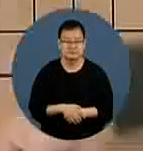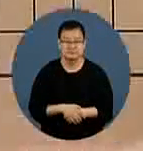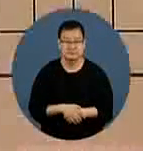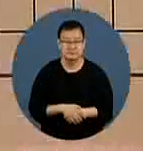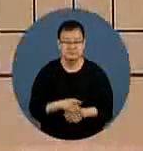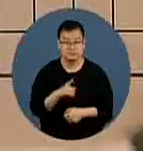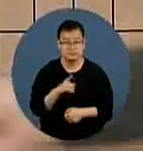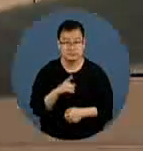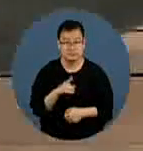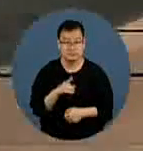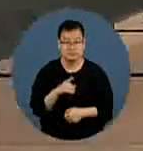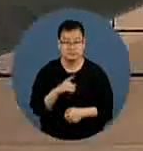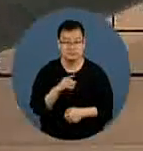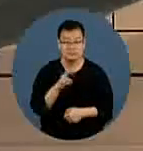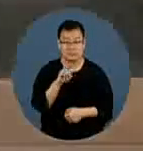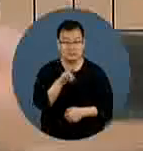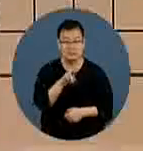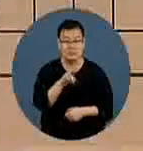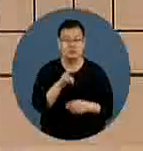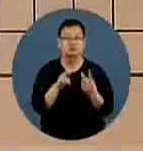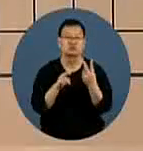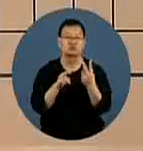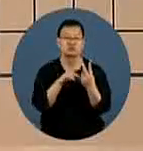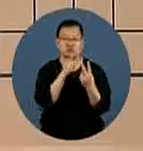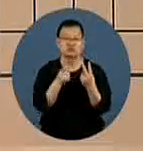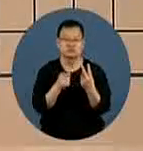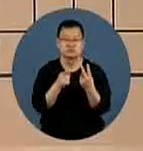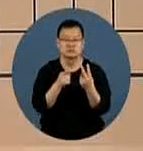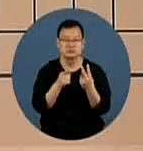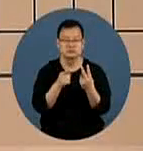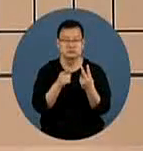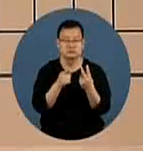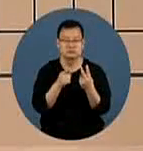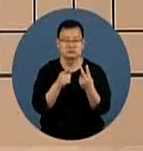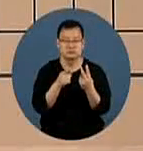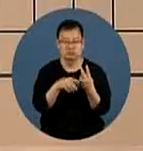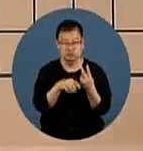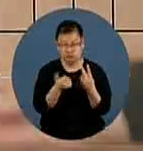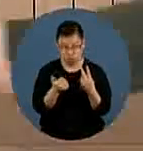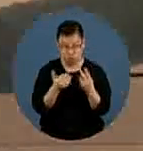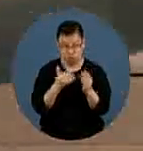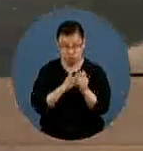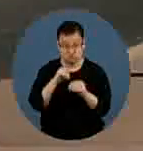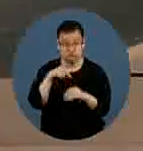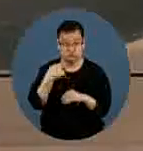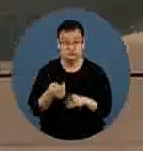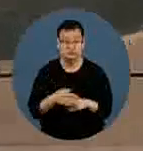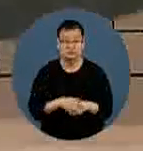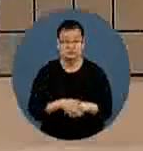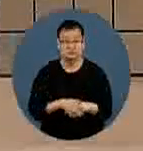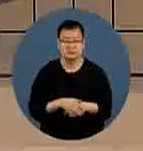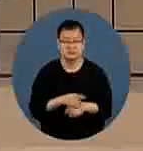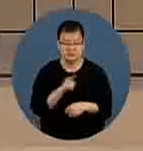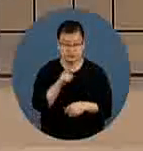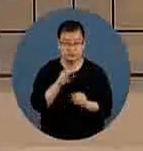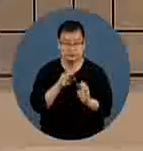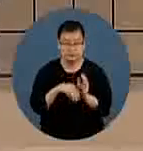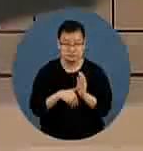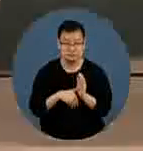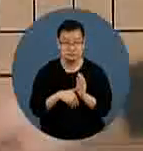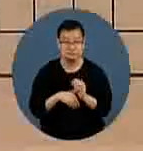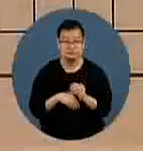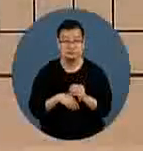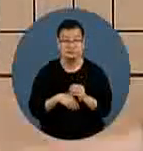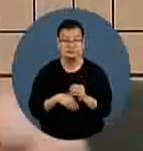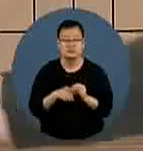네, 바로 이렇게 두 점으로 키워서 잡히고요. 받을 수밖에 없을 때